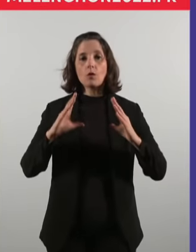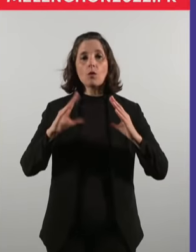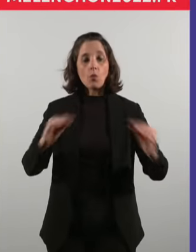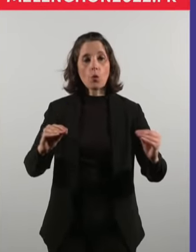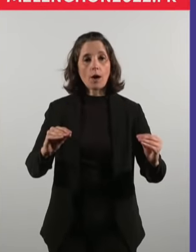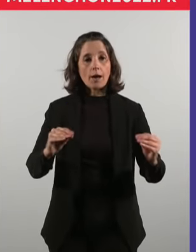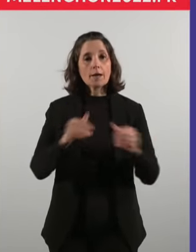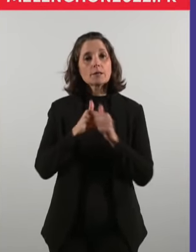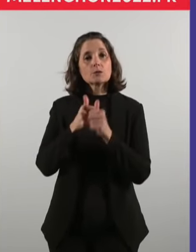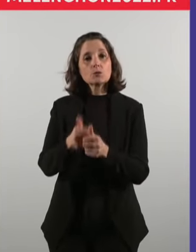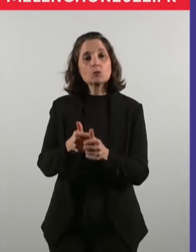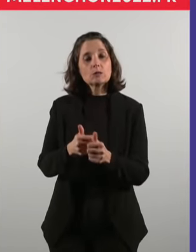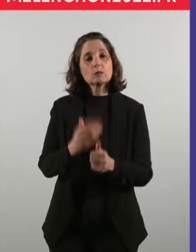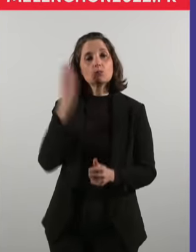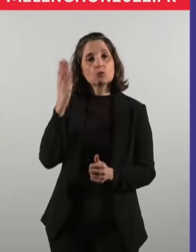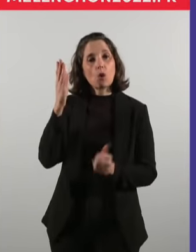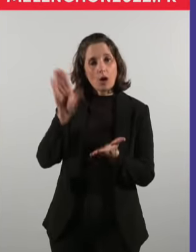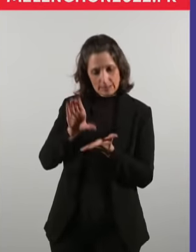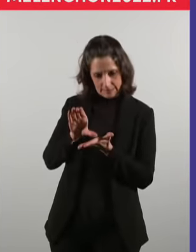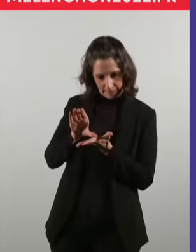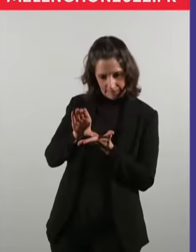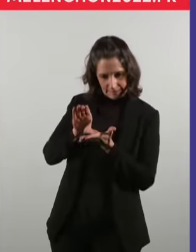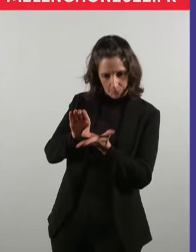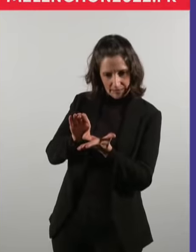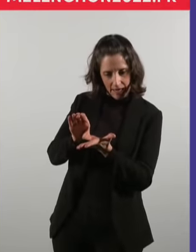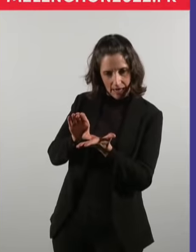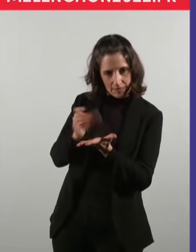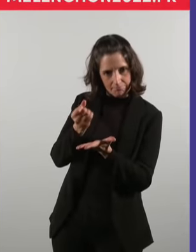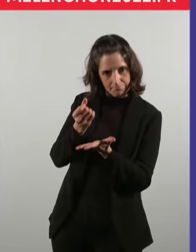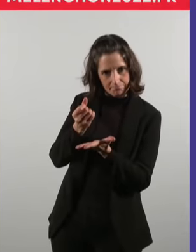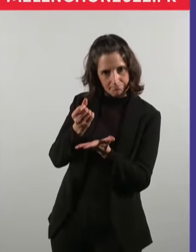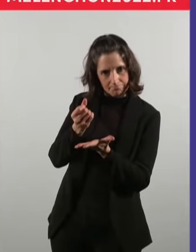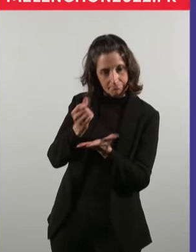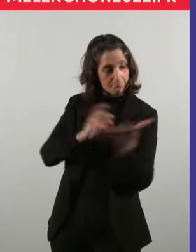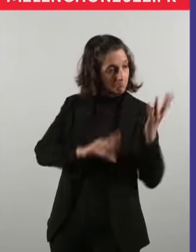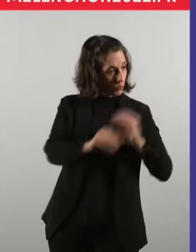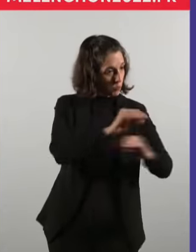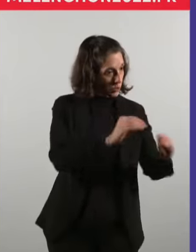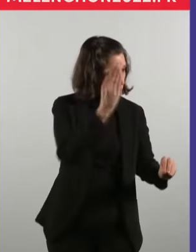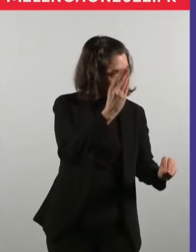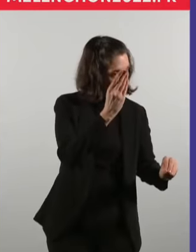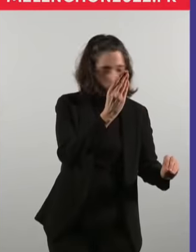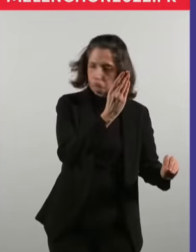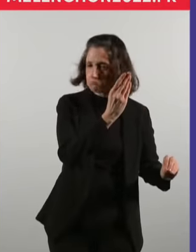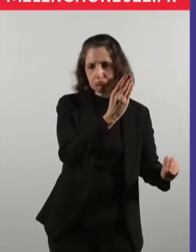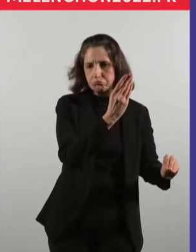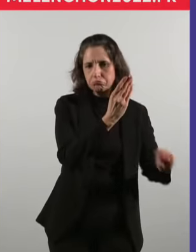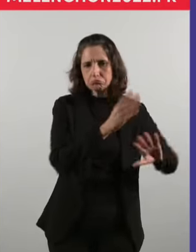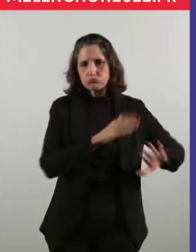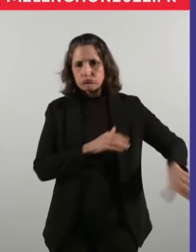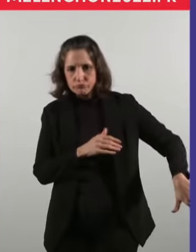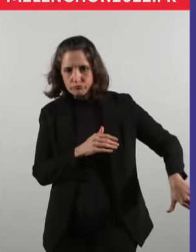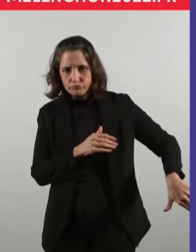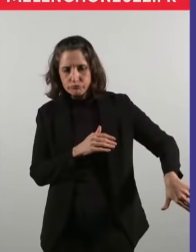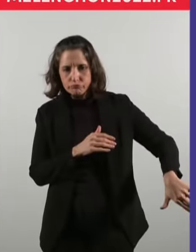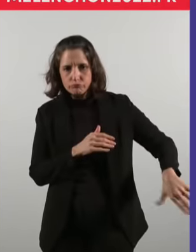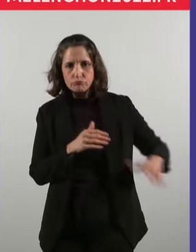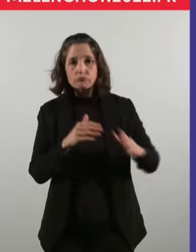un besoin du capital, non aux besoins de la population. Elles créent souvent plus de pauvres et plus de